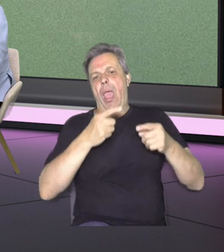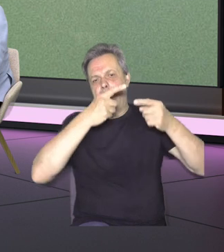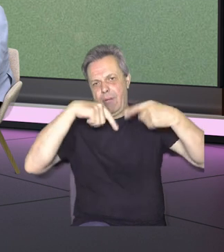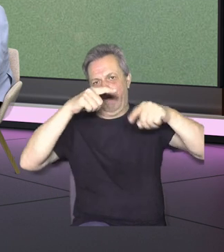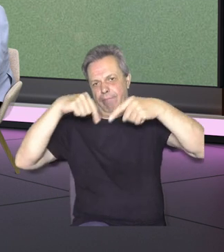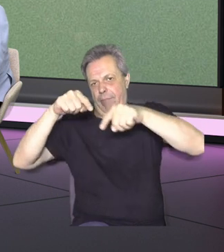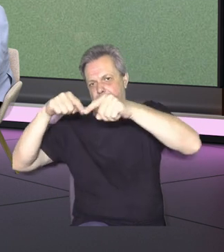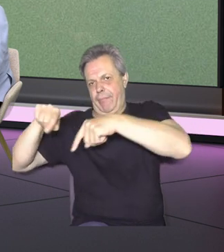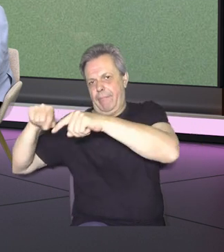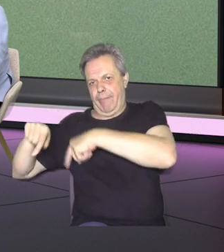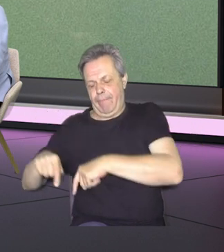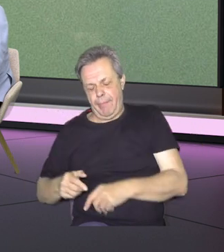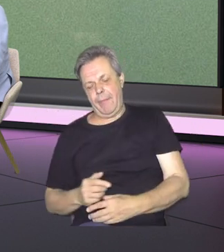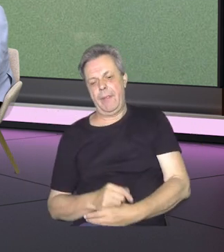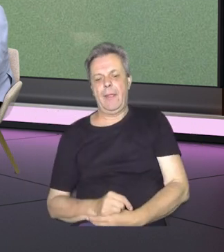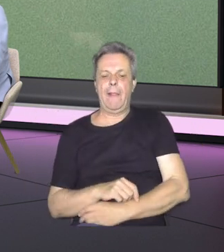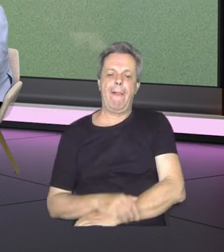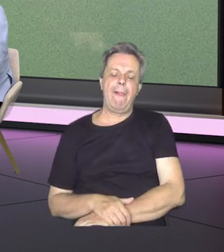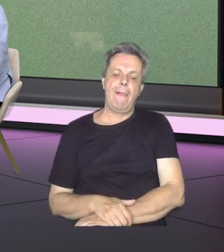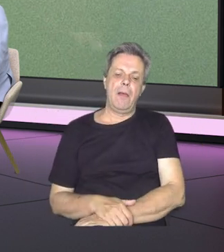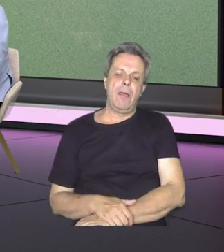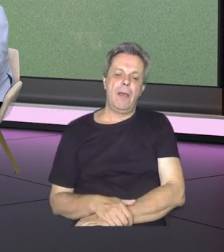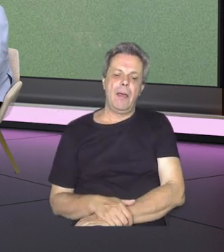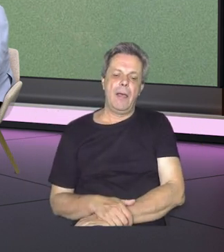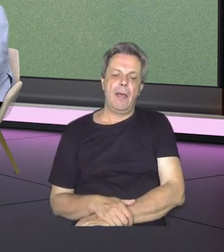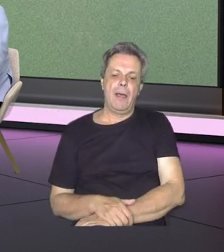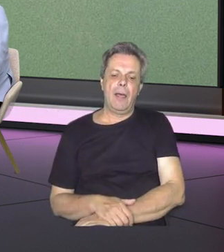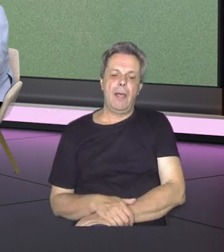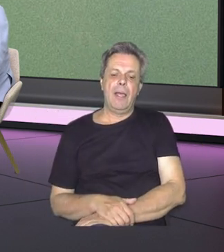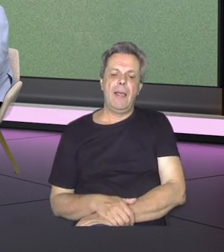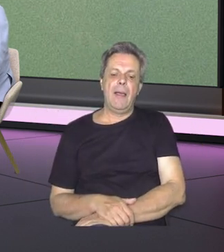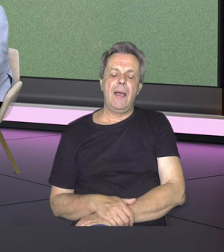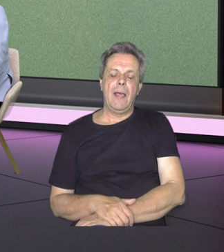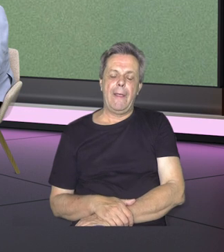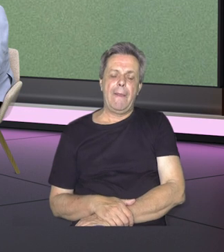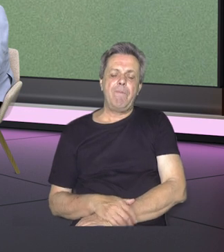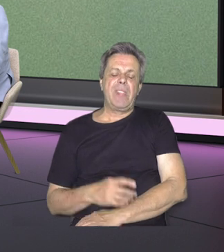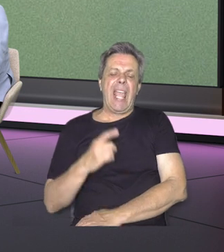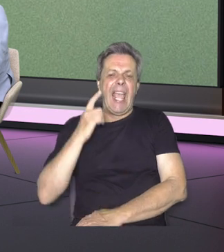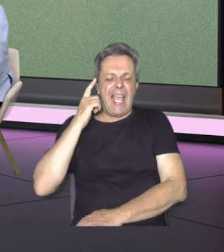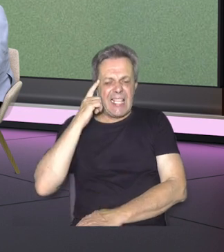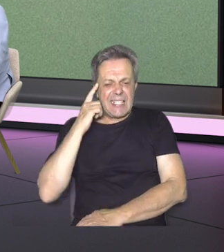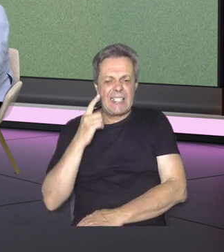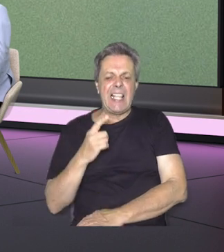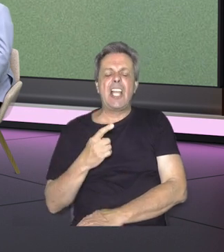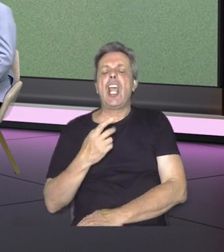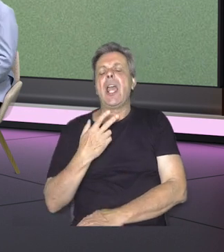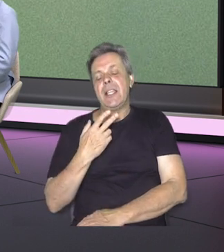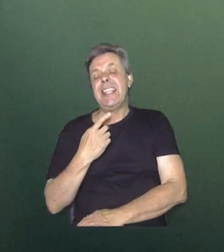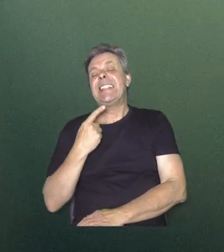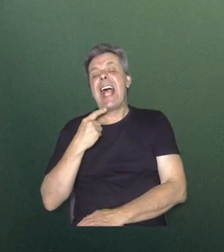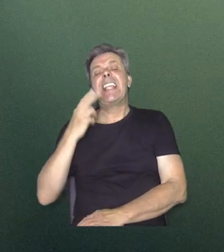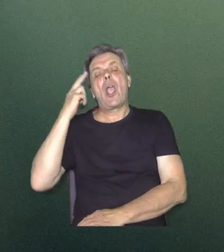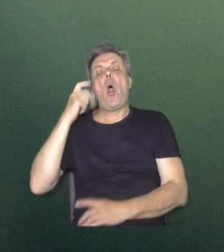je braman, zna se ko je vašvija, ko je parija, zna se ko je ko kasti